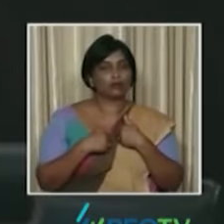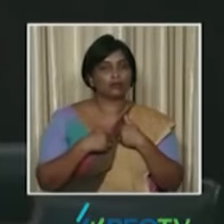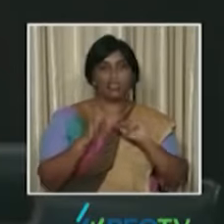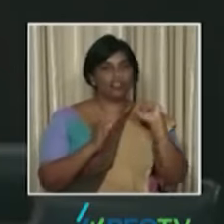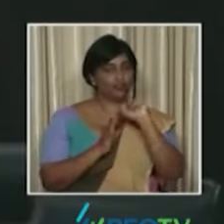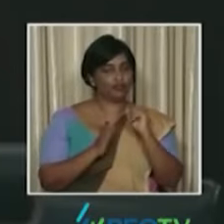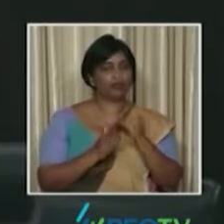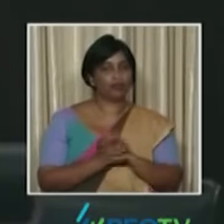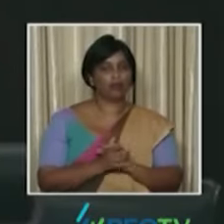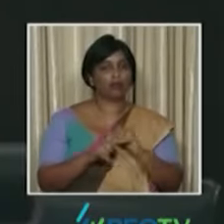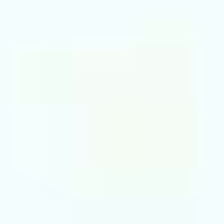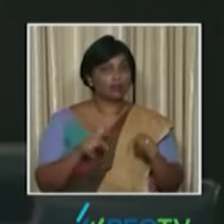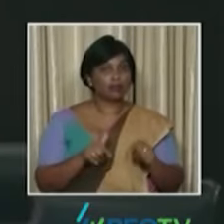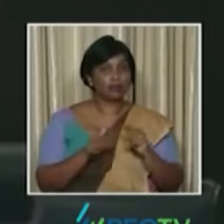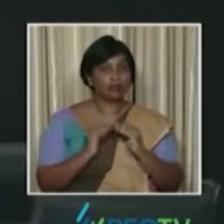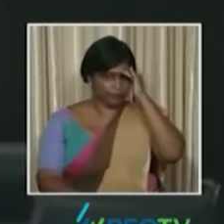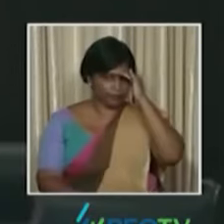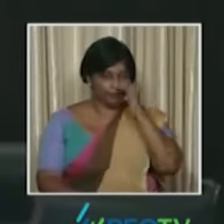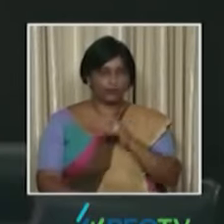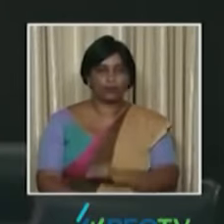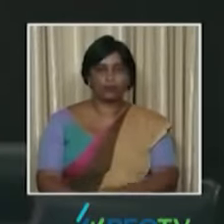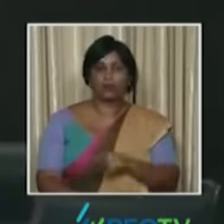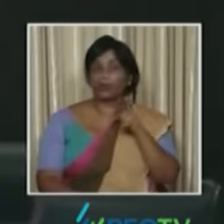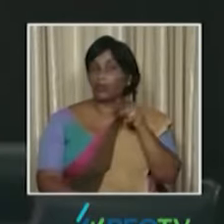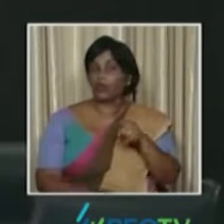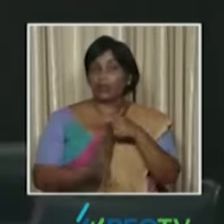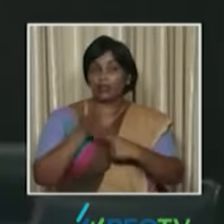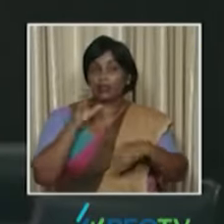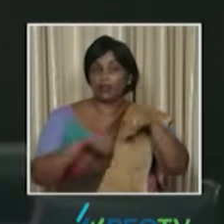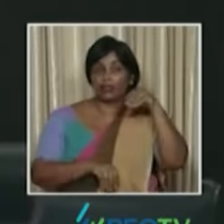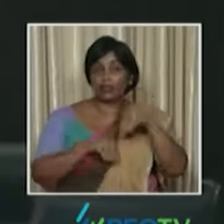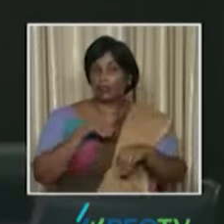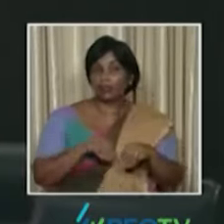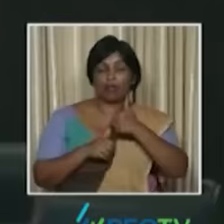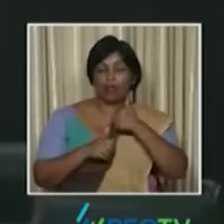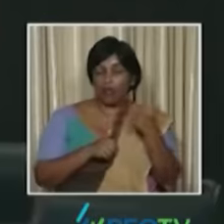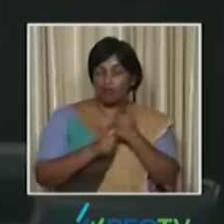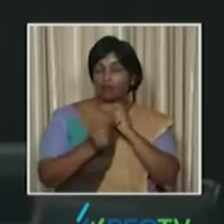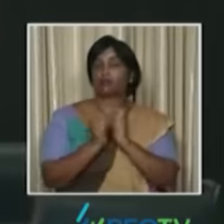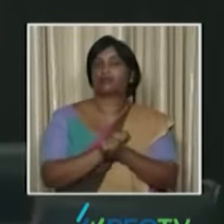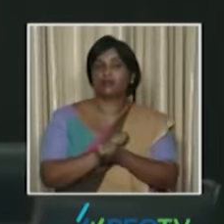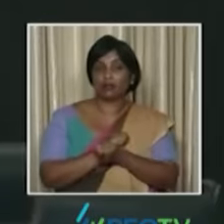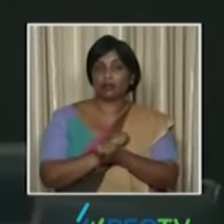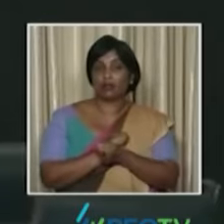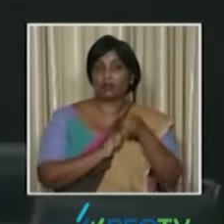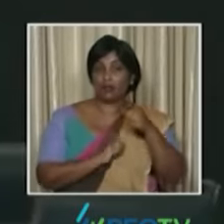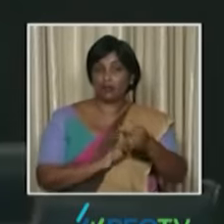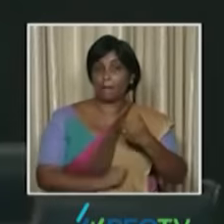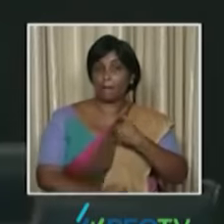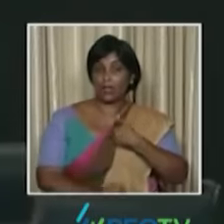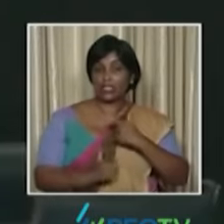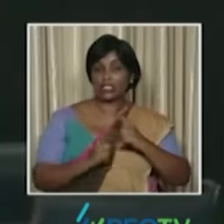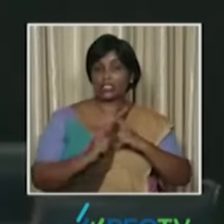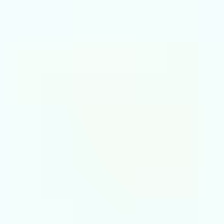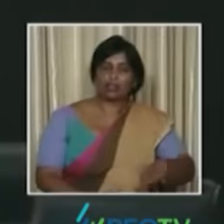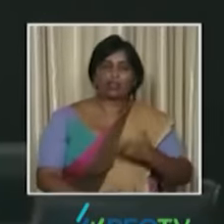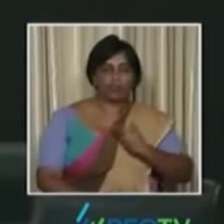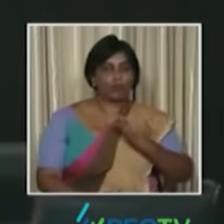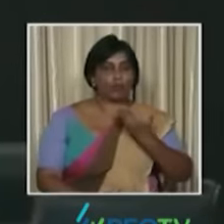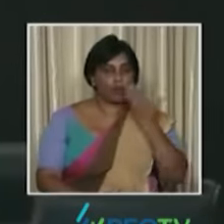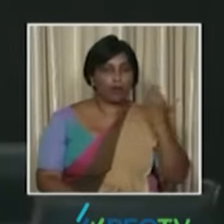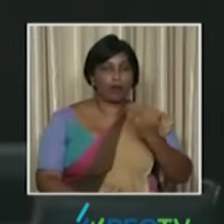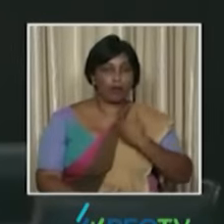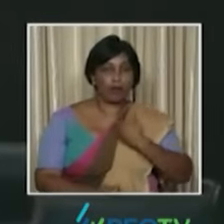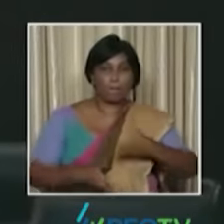ඔෆ් ඒෂියා. අද පැරඩයිස් ඔෆ් තීව්ස්. මේක දේශපාලනයේ නව ඊරාවක් වෙන්න ඕන. ඒ ඊරාවේ මගේ ජීවිතේ නැති වෙන්න පුළුවන්.